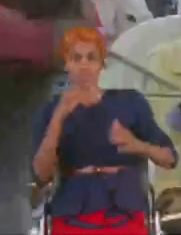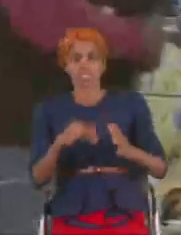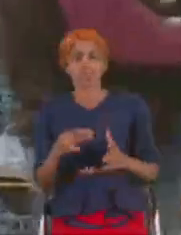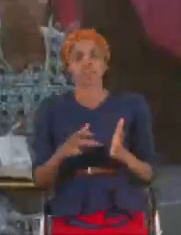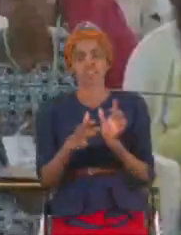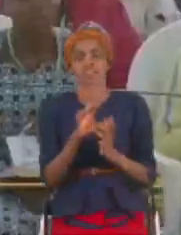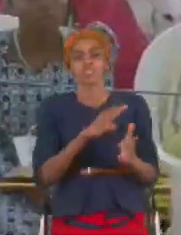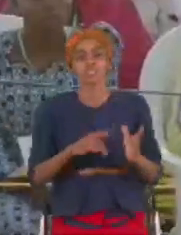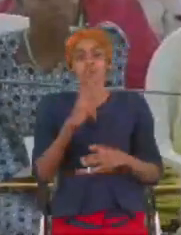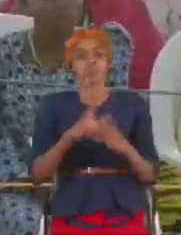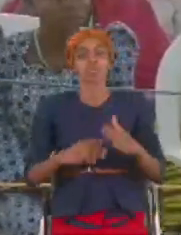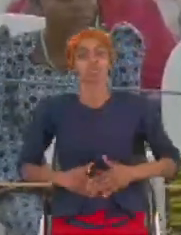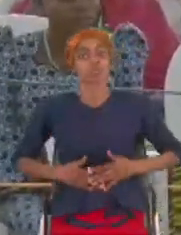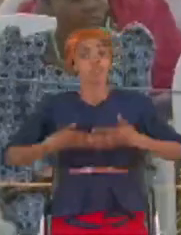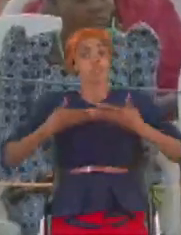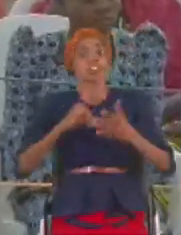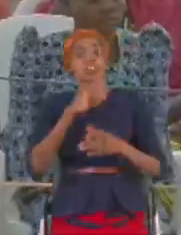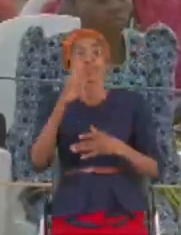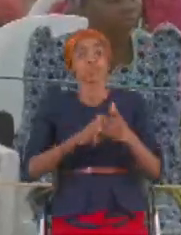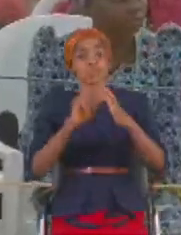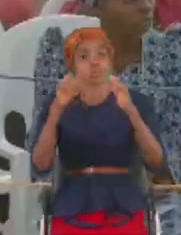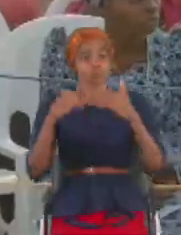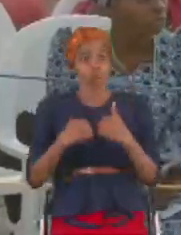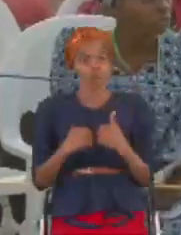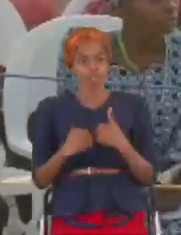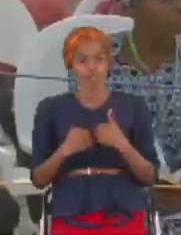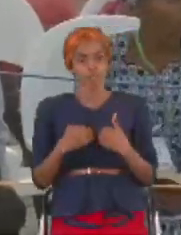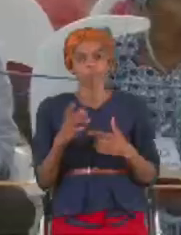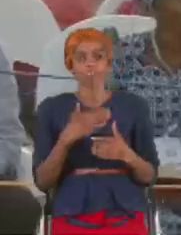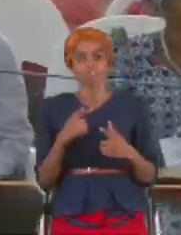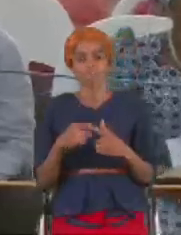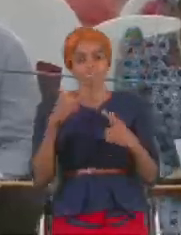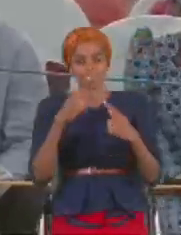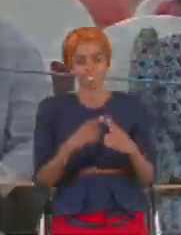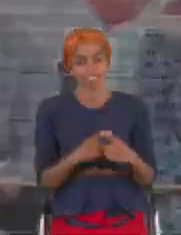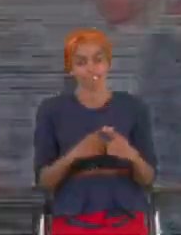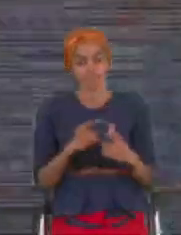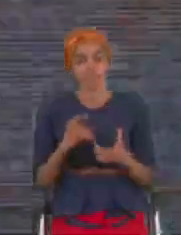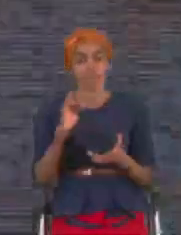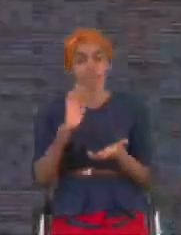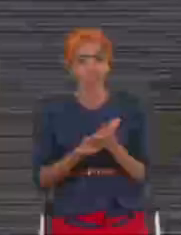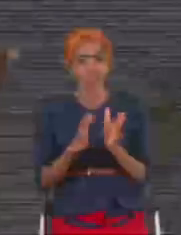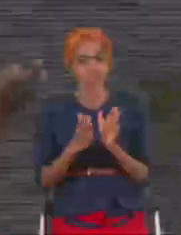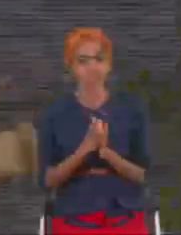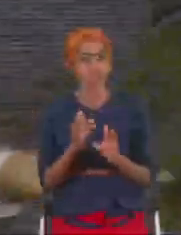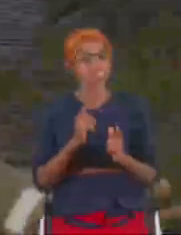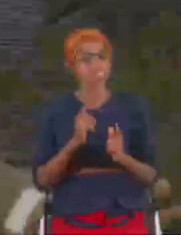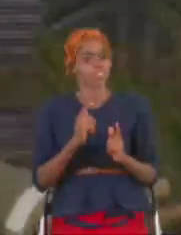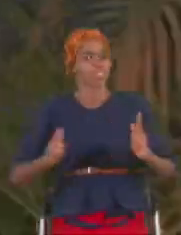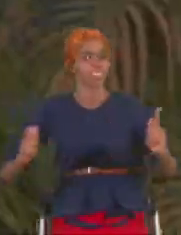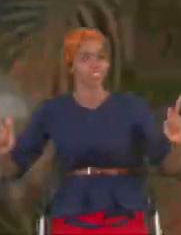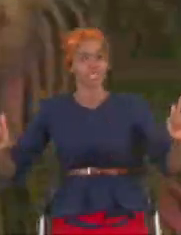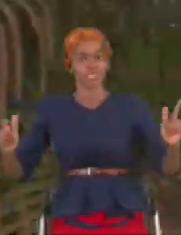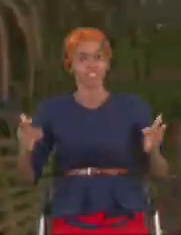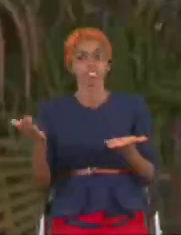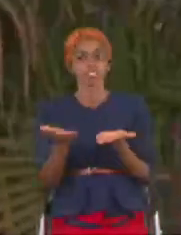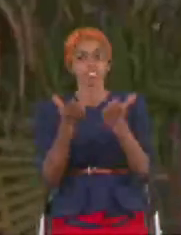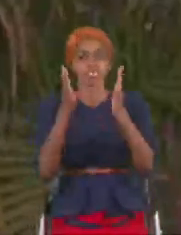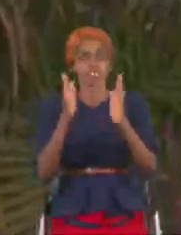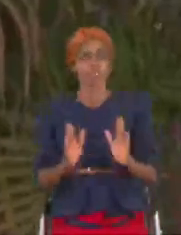tu confesse c'est ce que tu va procéder ensuite il est devenu un serviteur